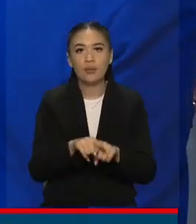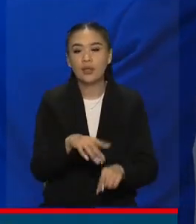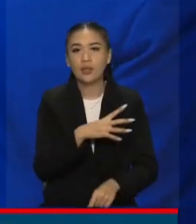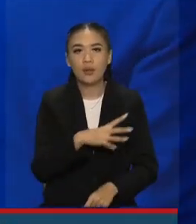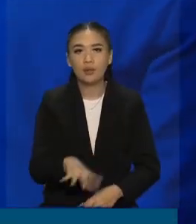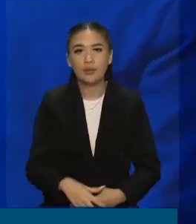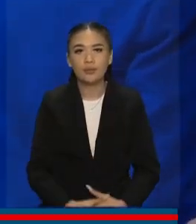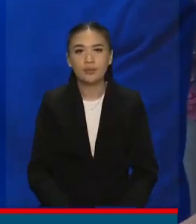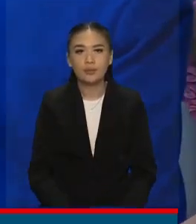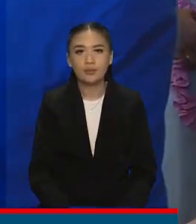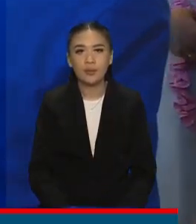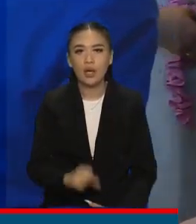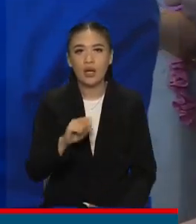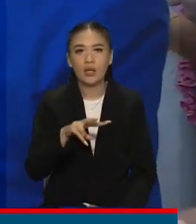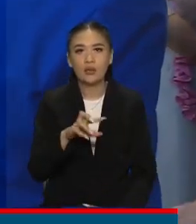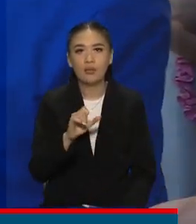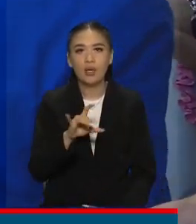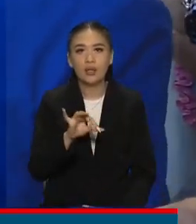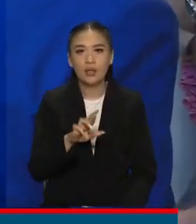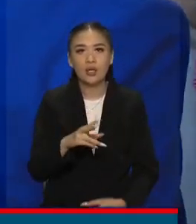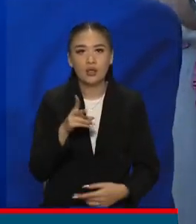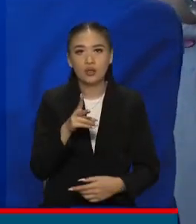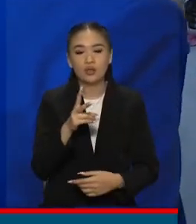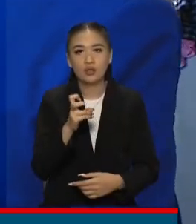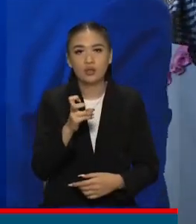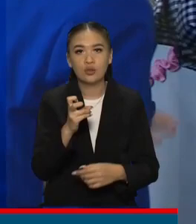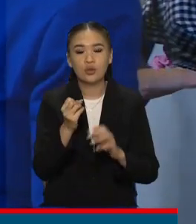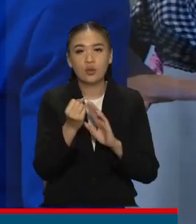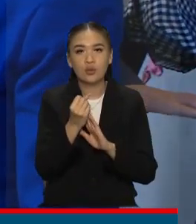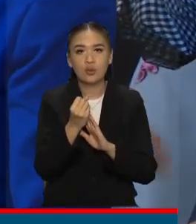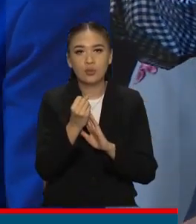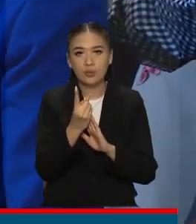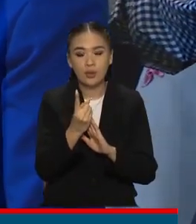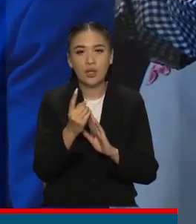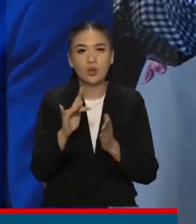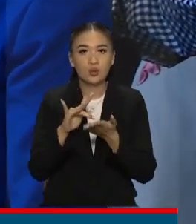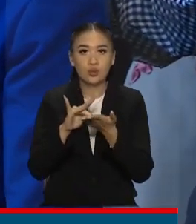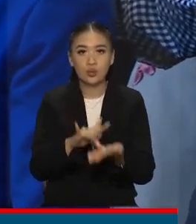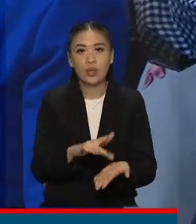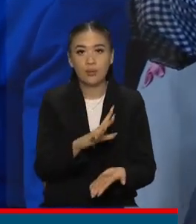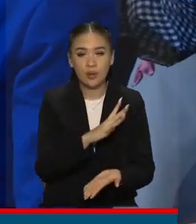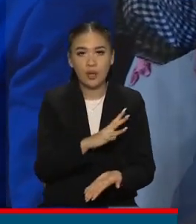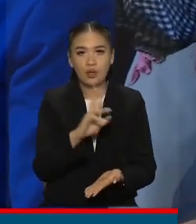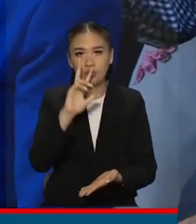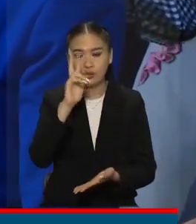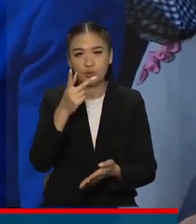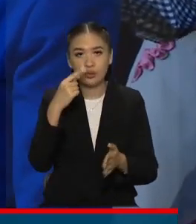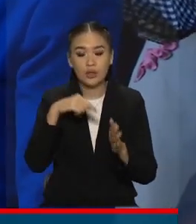Өкінішке орай Албаниядан 211 адам келсе турист, біздің үш жылдың арасында